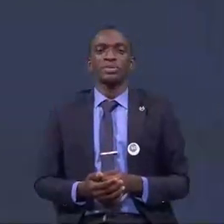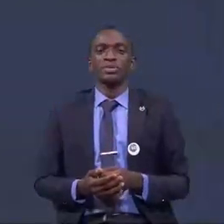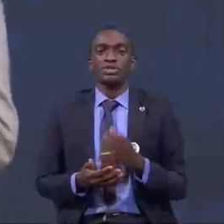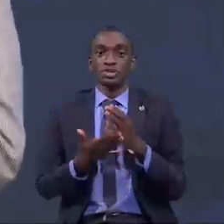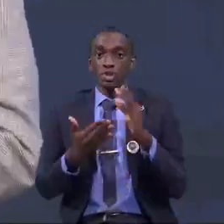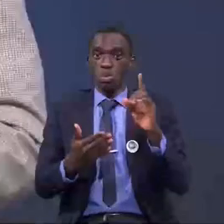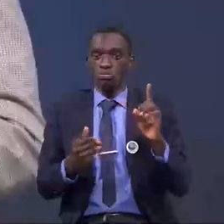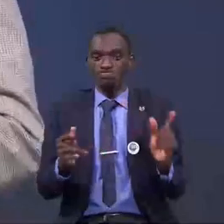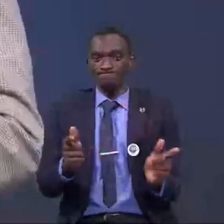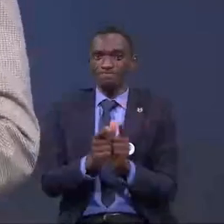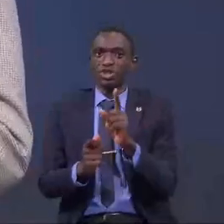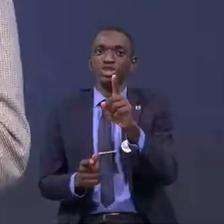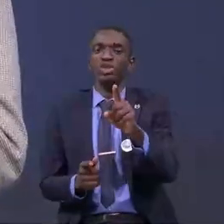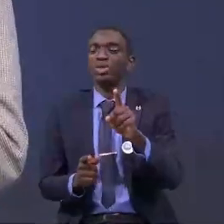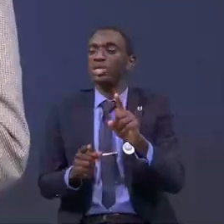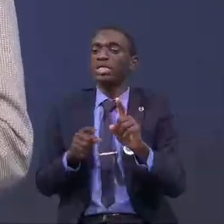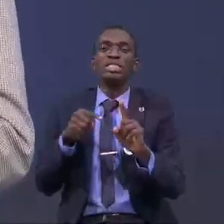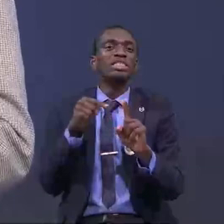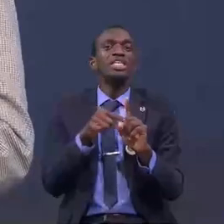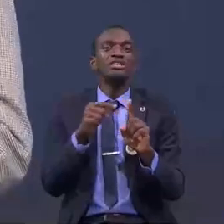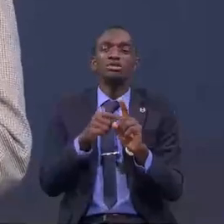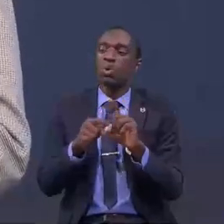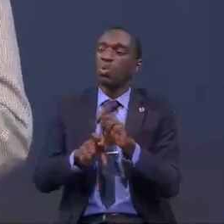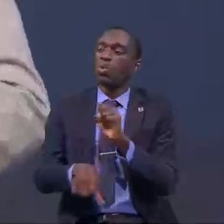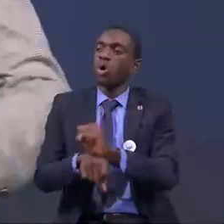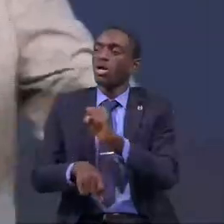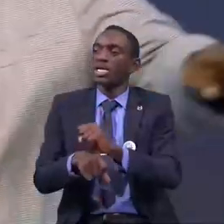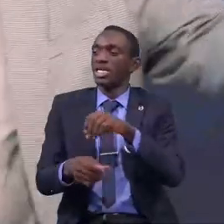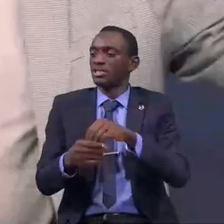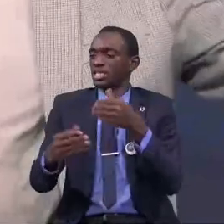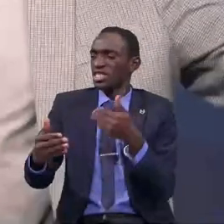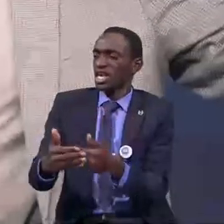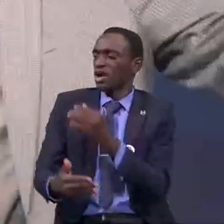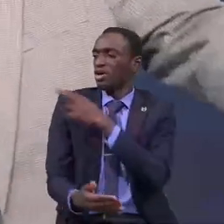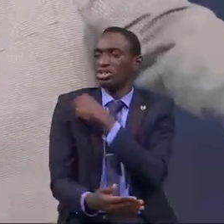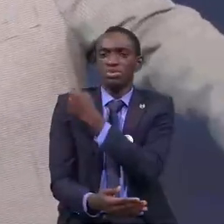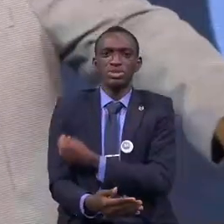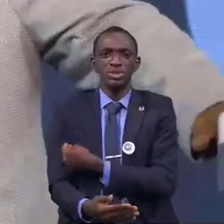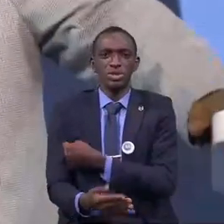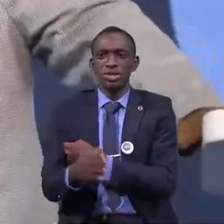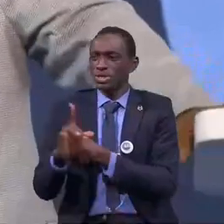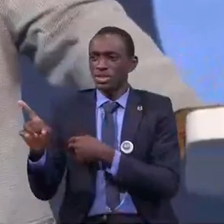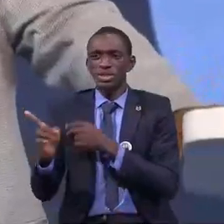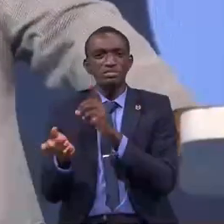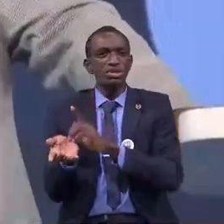Quelqu'un te rencontre et il travaille dans un hôpital à côté.